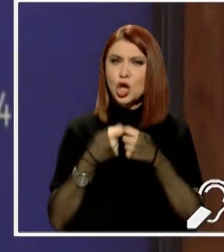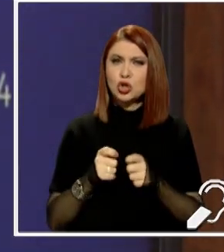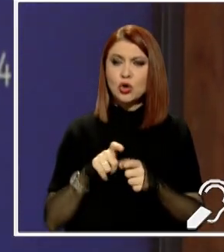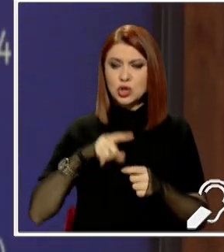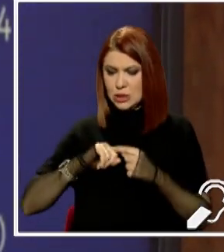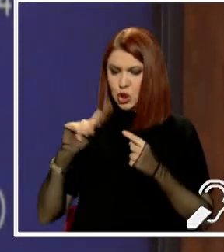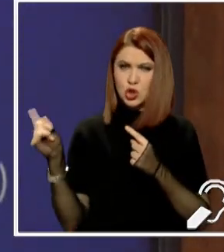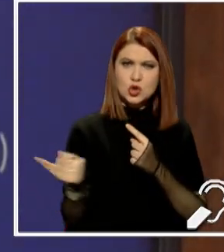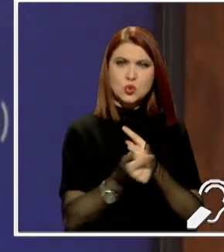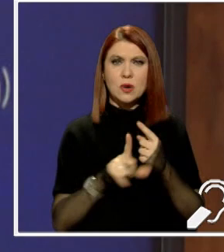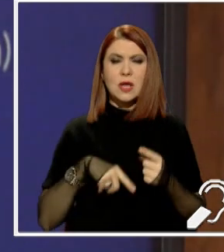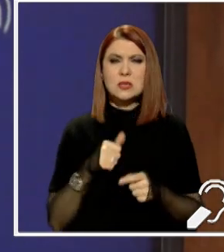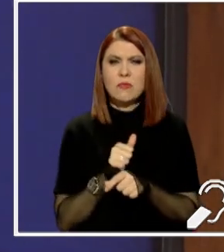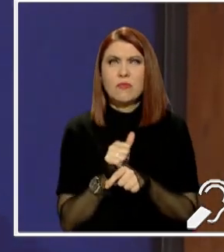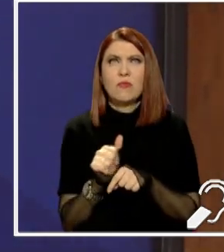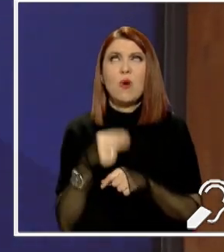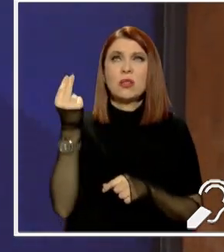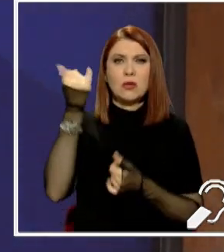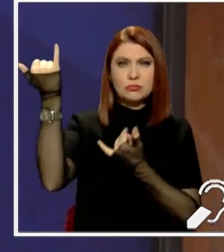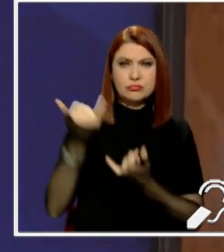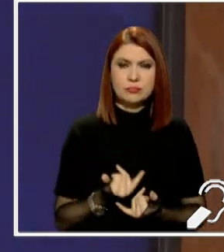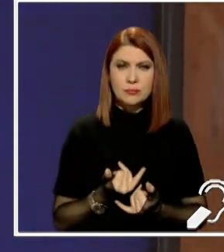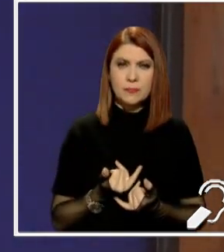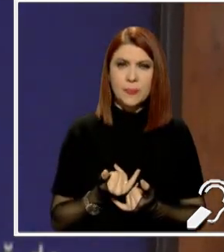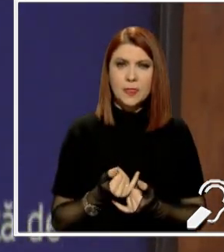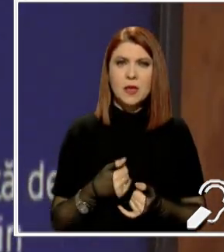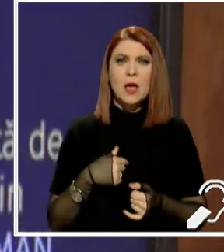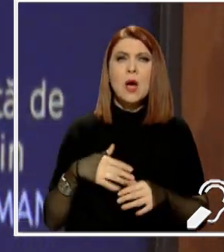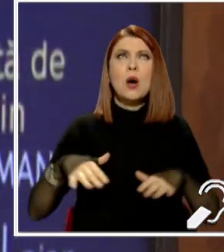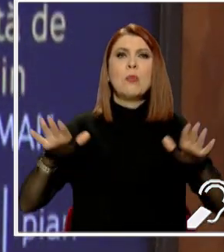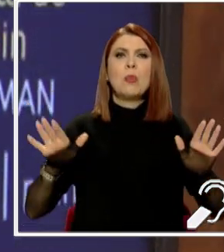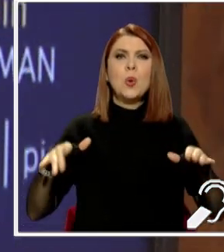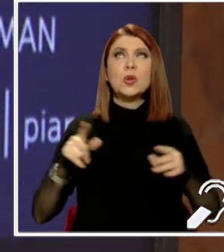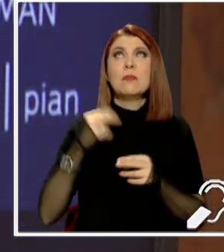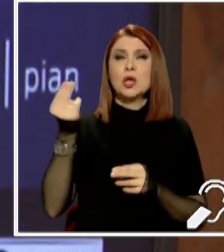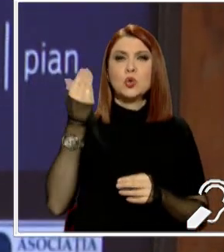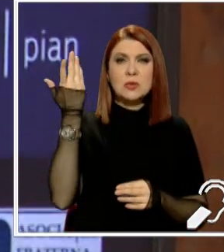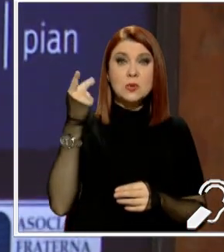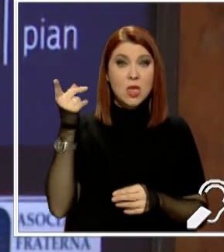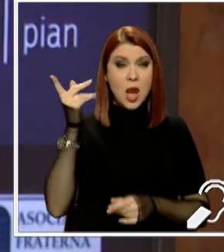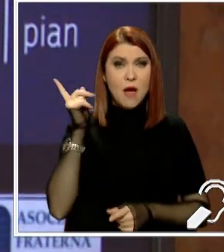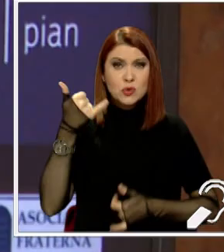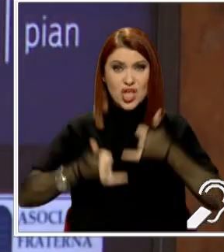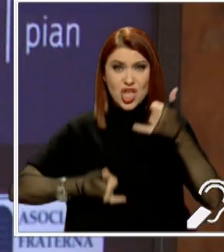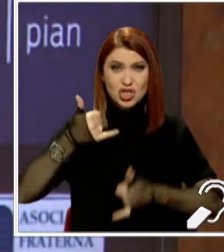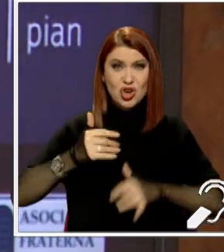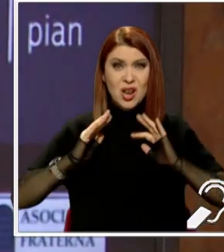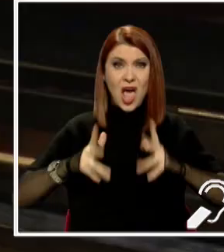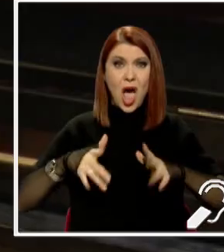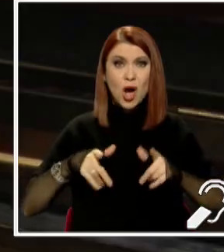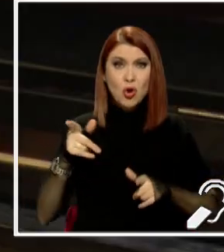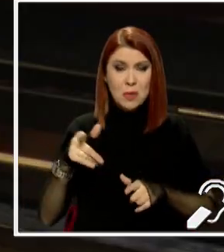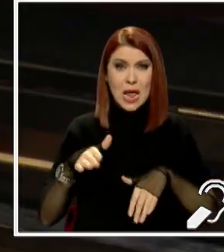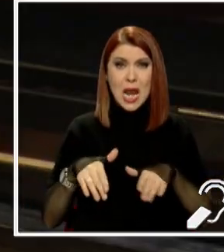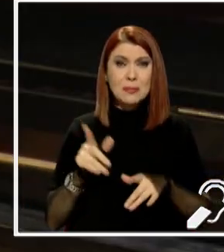jurul nostru este divin. Spunea că plutim în divinitate. Dânsul a fost inginer agronom în cadrul